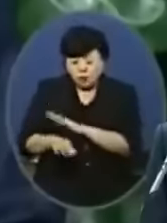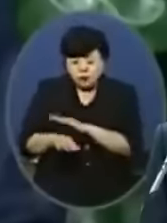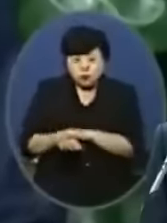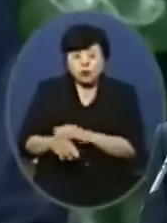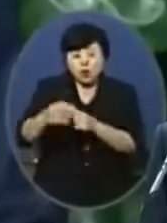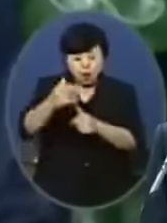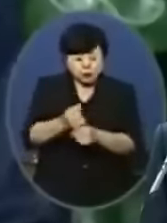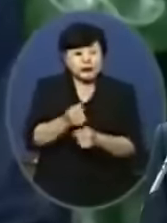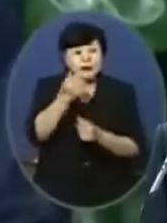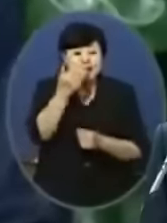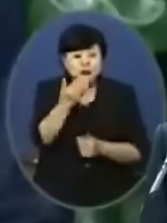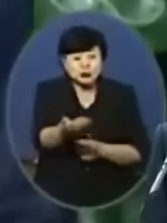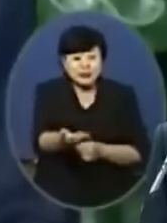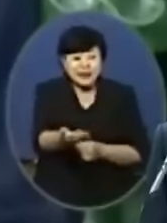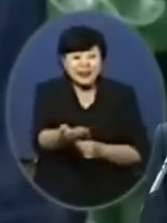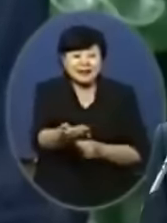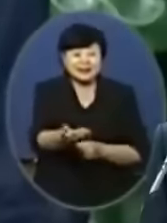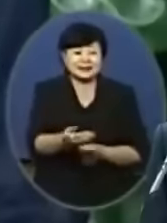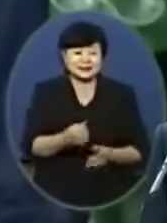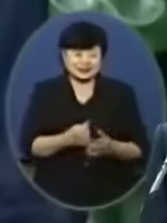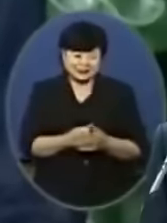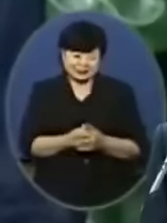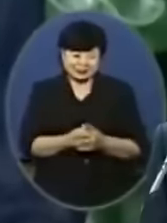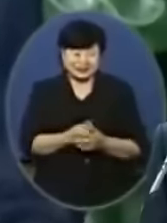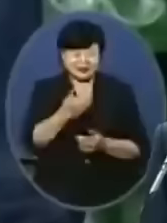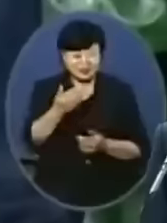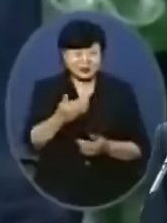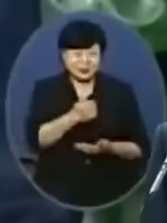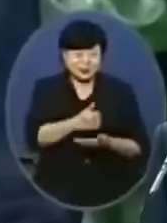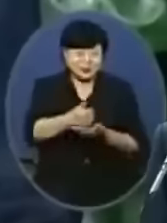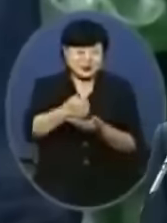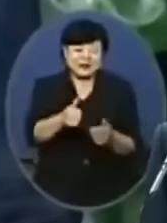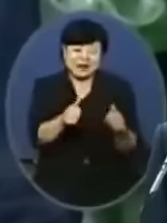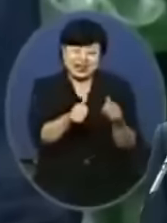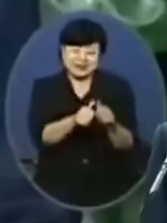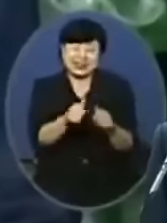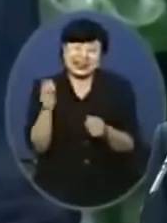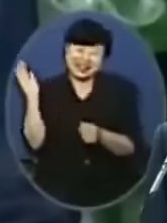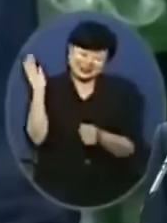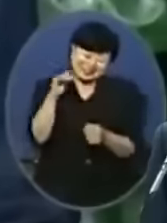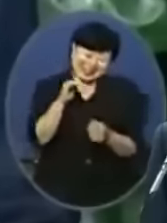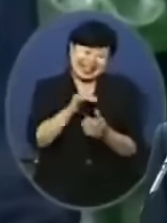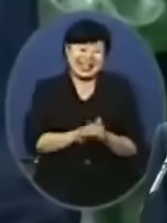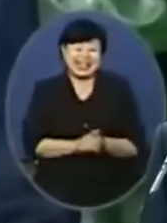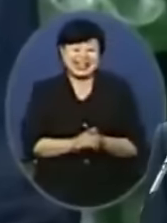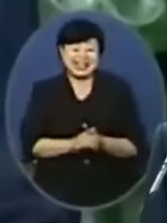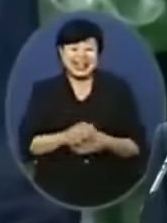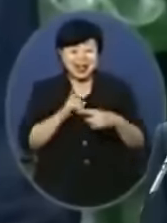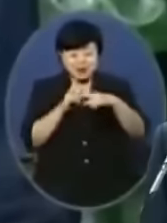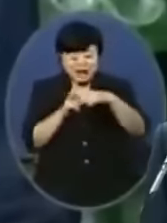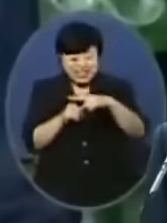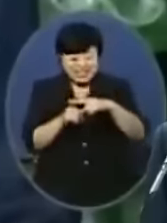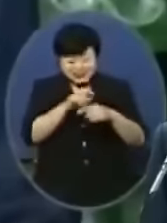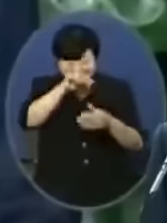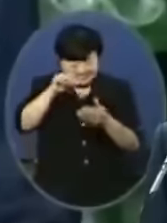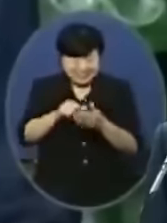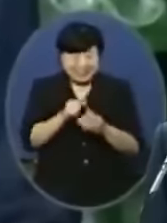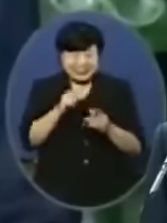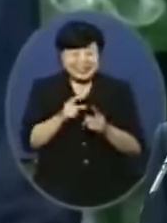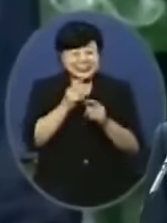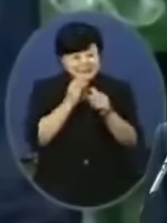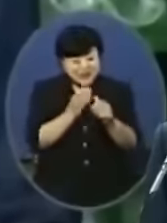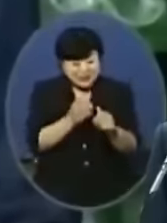오른손으로 너를 붙들리라. 그러면 여러분 주님 나하고 함께 갑시다. 플러스로 인생을